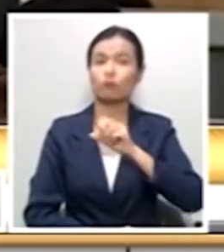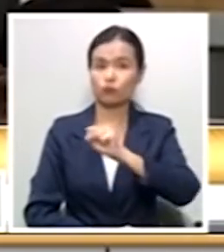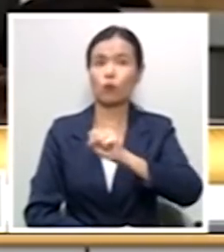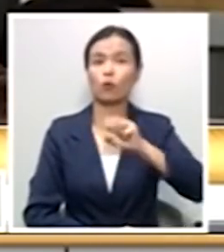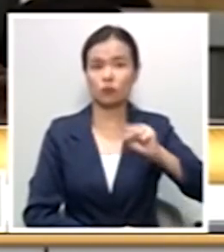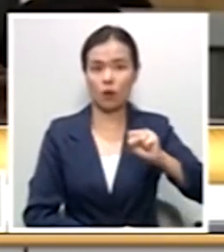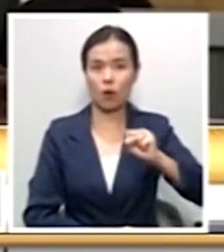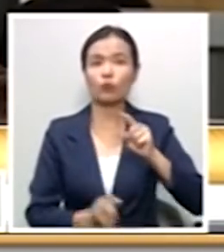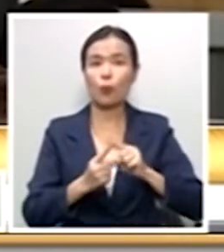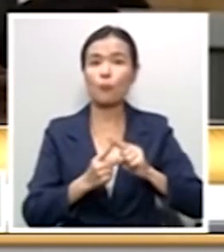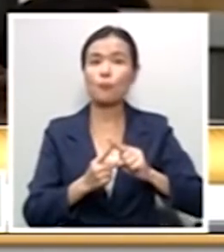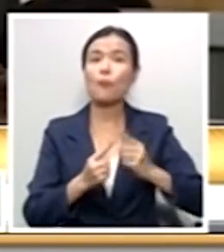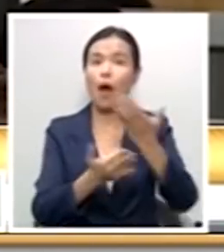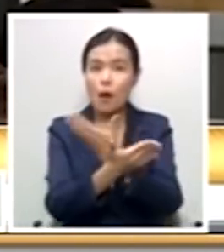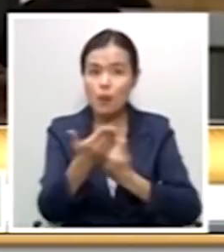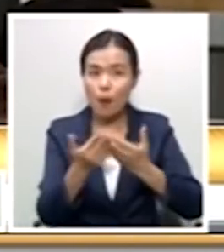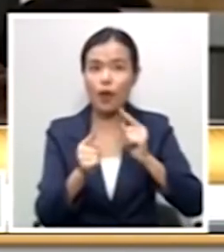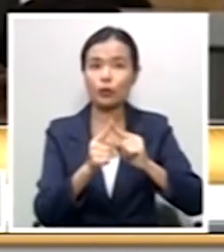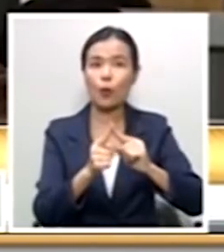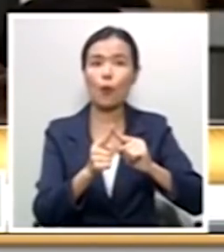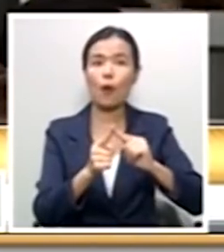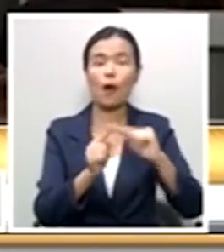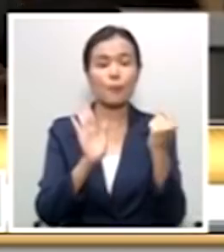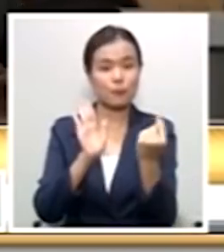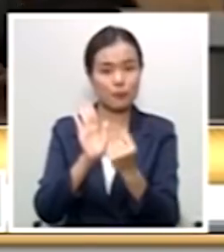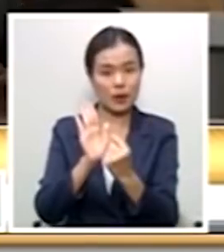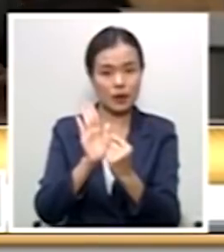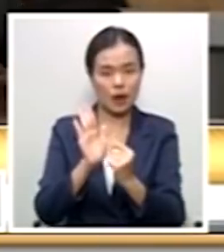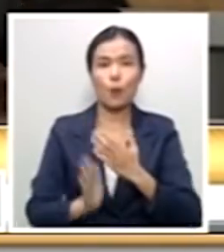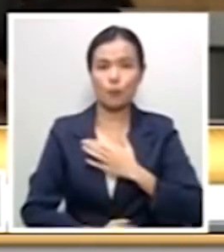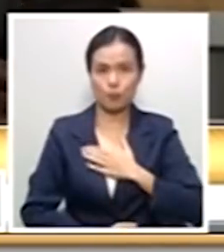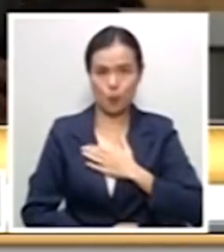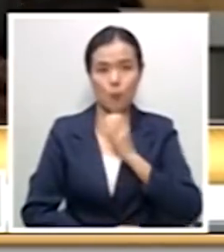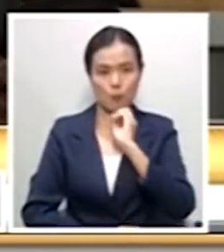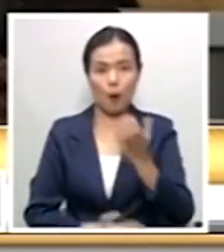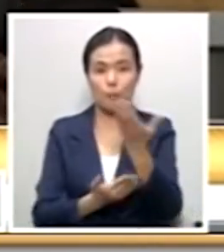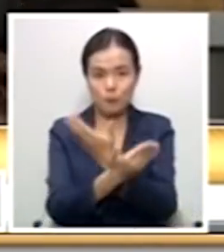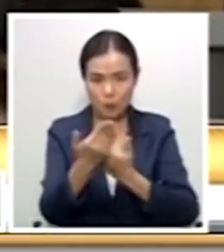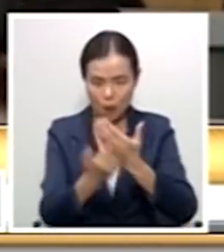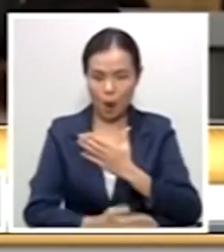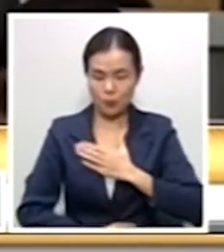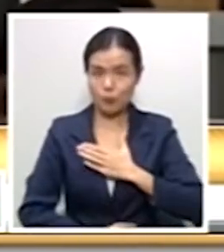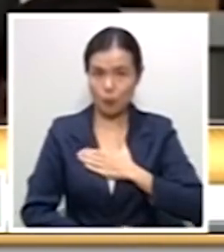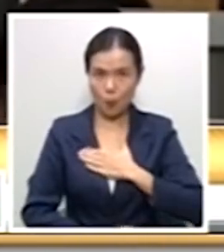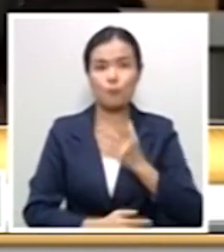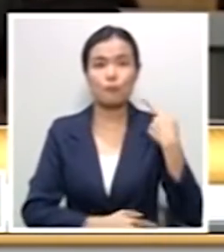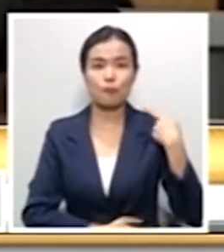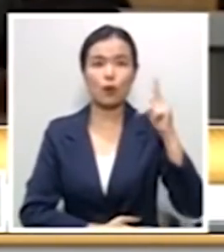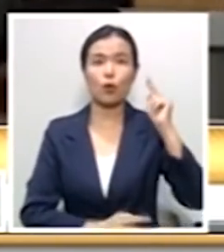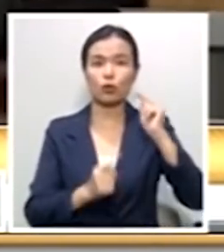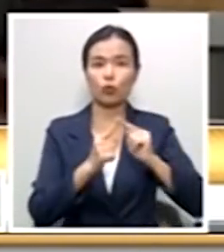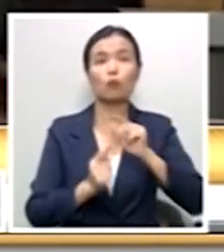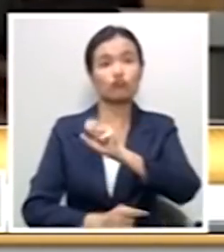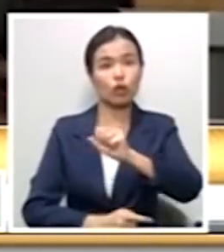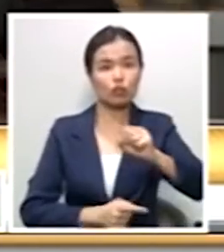รเพื่ออภิปรายเกี่ยวกับพระราชกำหนดฉบับนี้ผมยืนยันว่าการอภิปรายของผมนั้นจะเป็นประโยชน์แก่เพื่อนสมาชิ